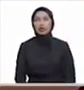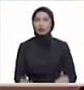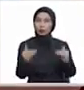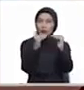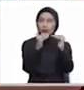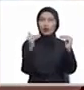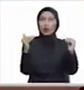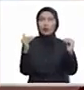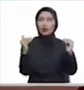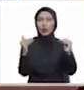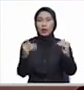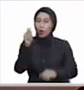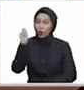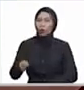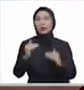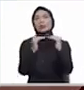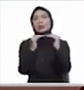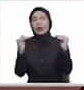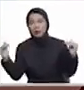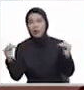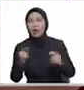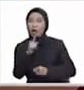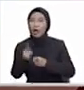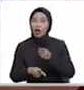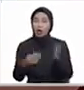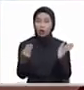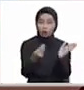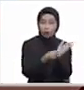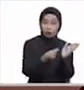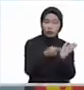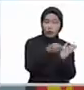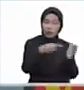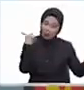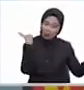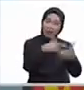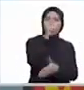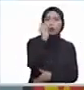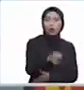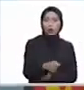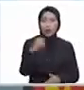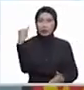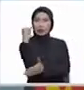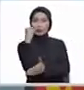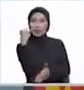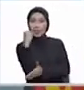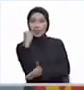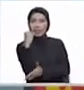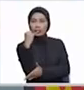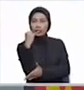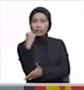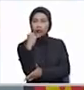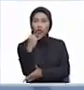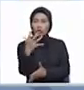law. Maka oleh sebab itu, apabila terbukti hukum, wajib yang bersangkutan